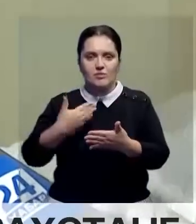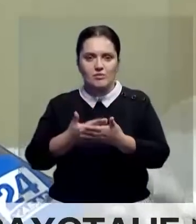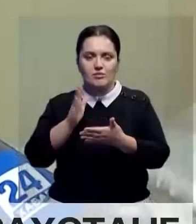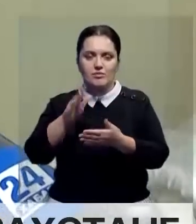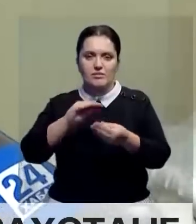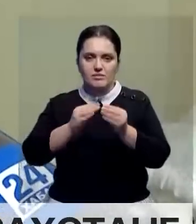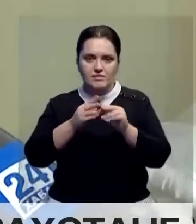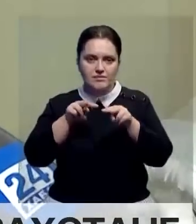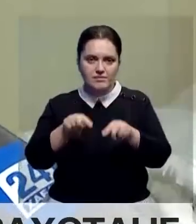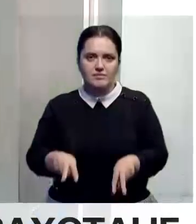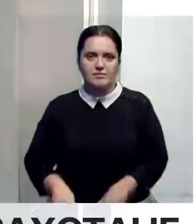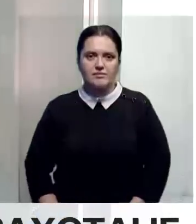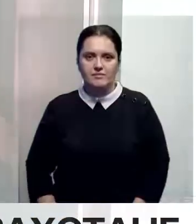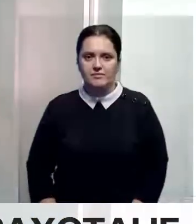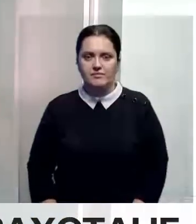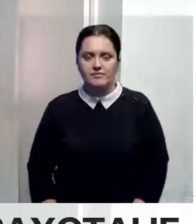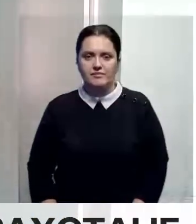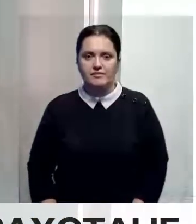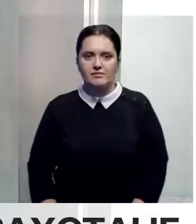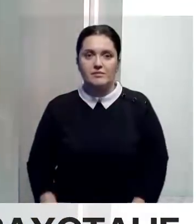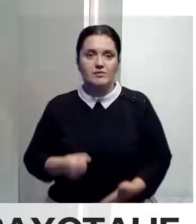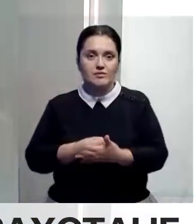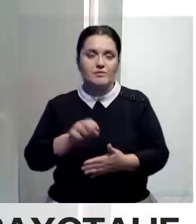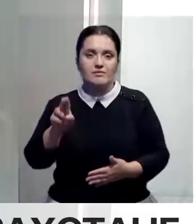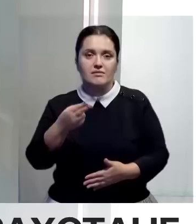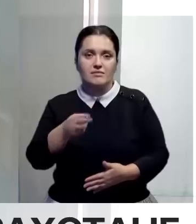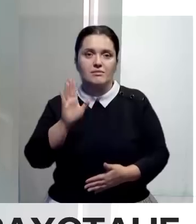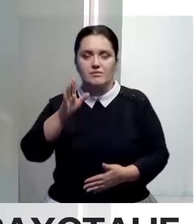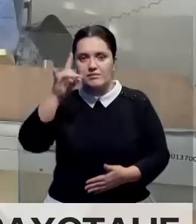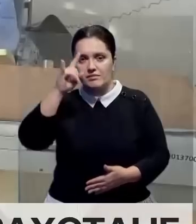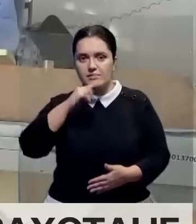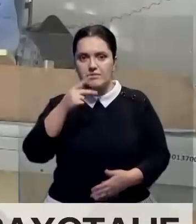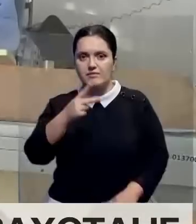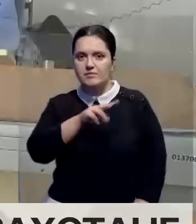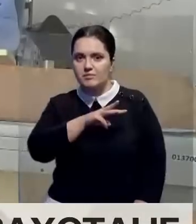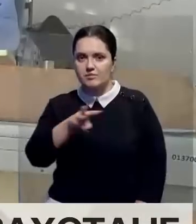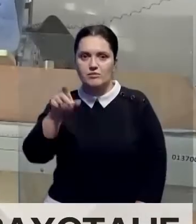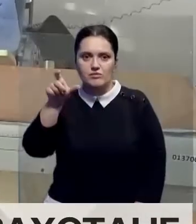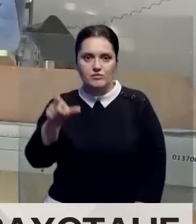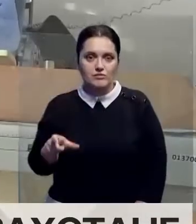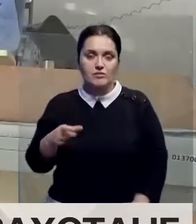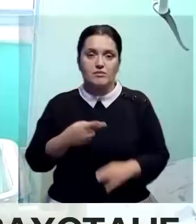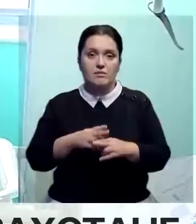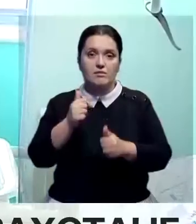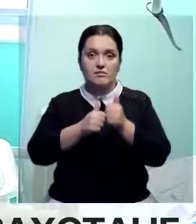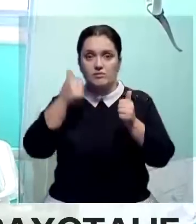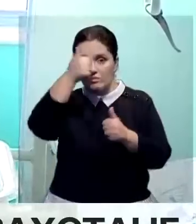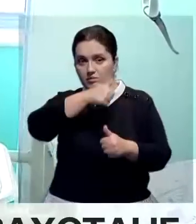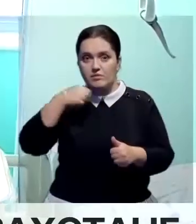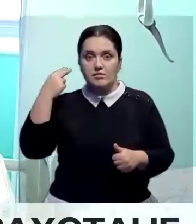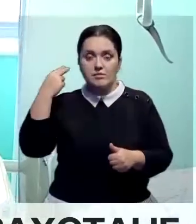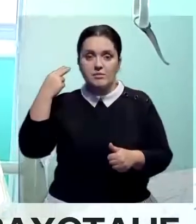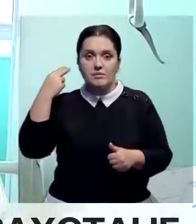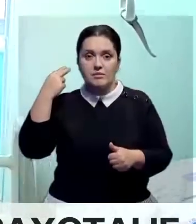ребенком. А уже до конца года население страны достигнет 20 миллионов человек. Ежегодно в Казахстане рождается